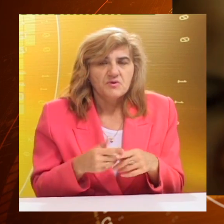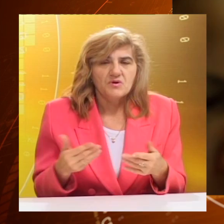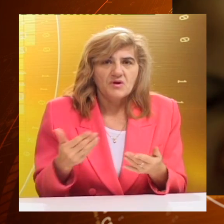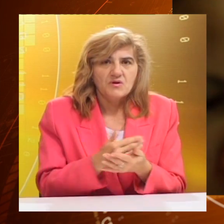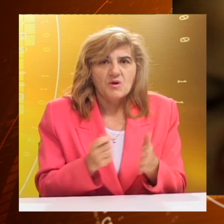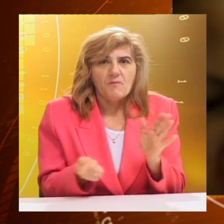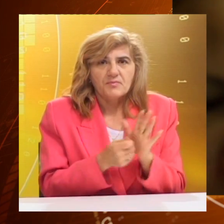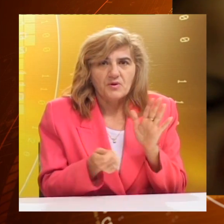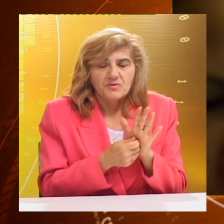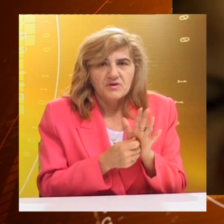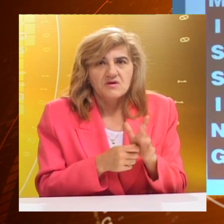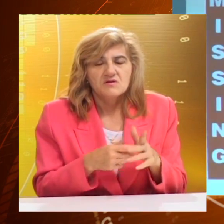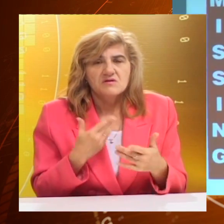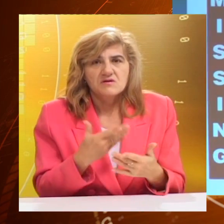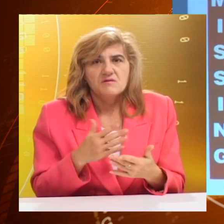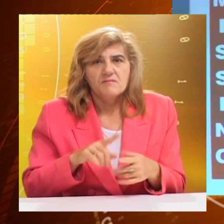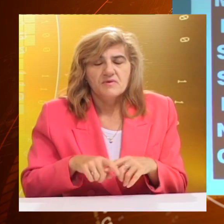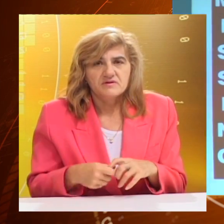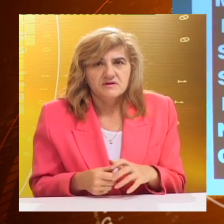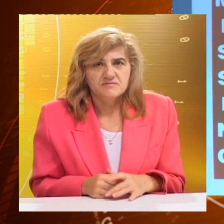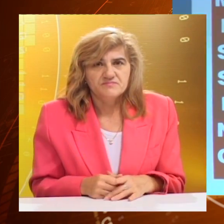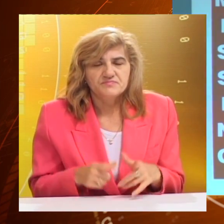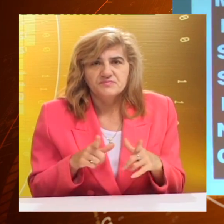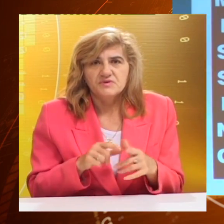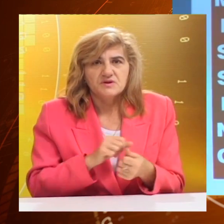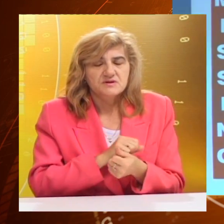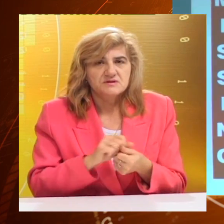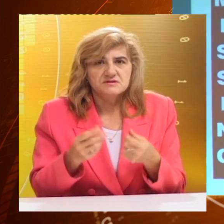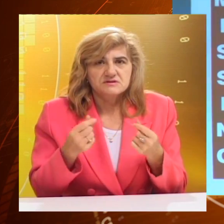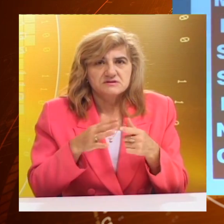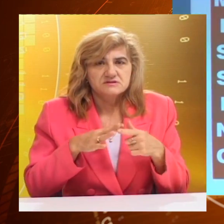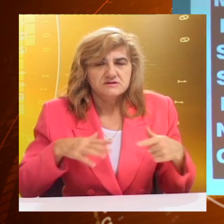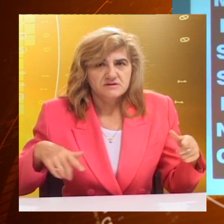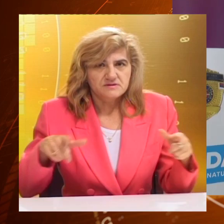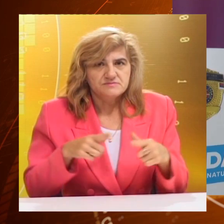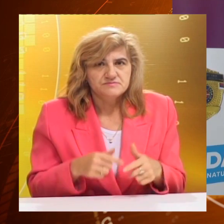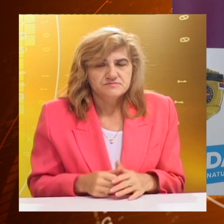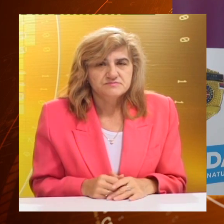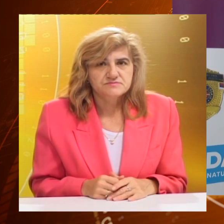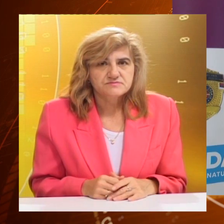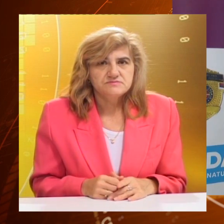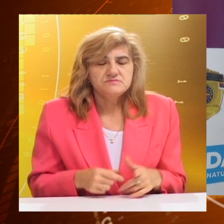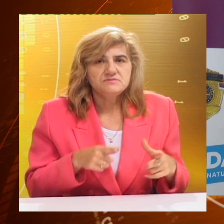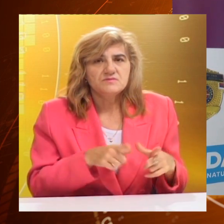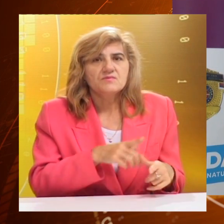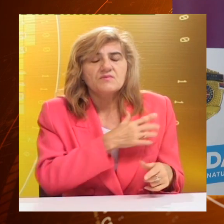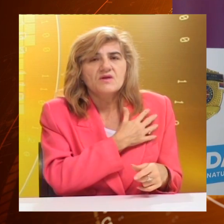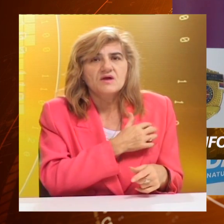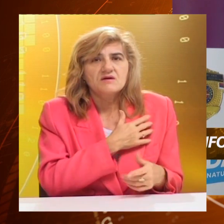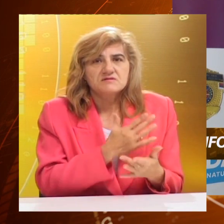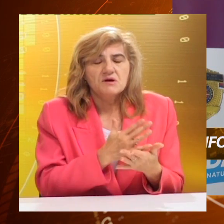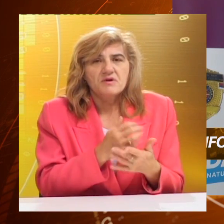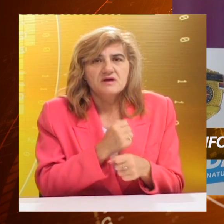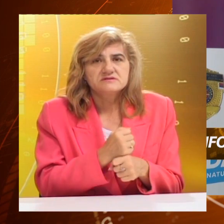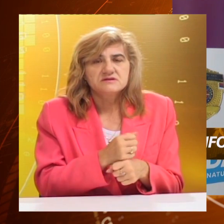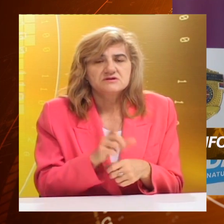njihovo iskorišćavanje sa ciljem prodaje i promovisanja takvog materijala u svim zemljama u regionu. U 2012. godini samo u Hrvatskoj je bilo